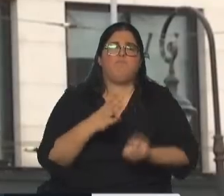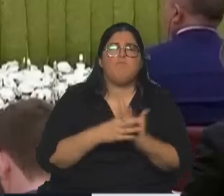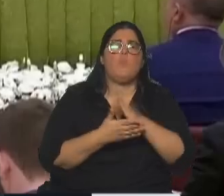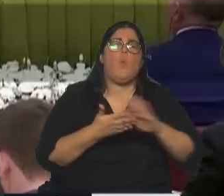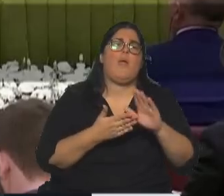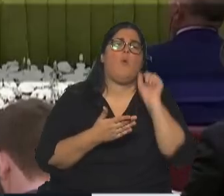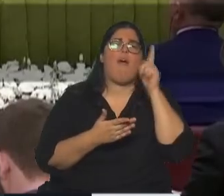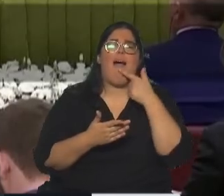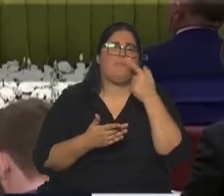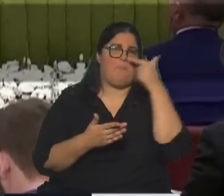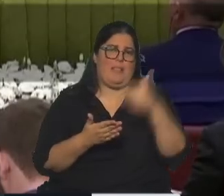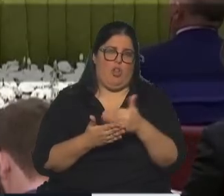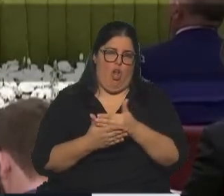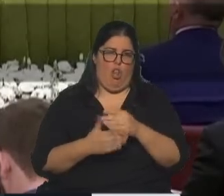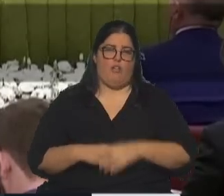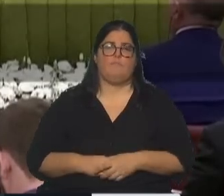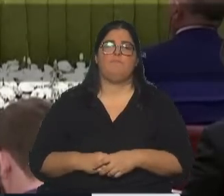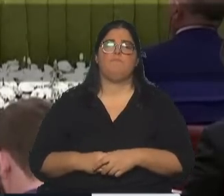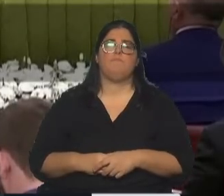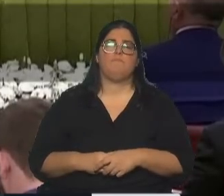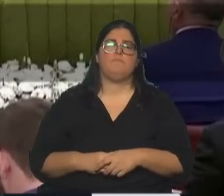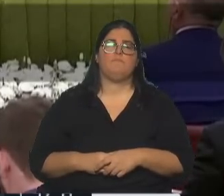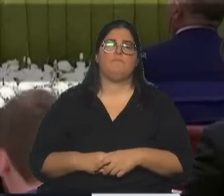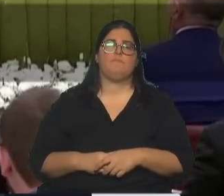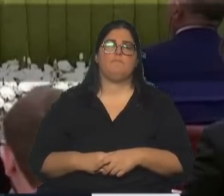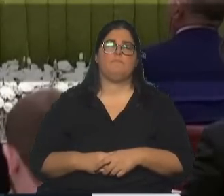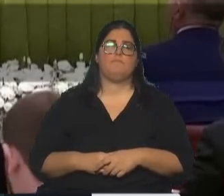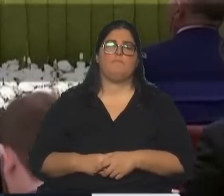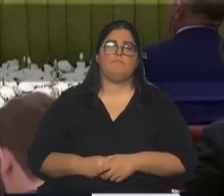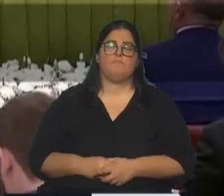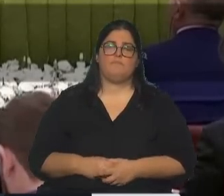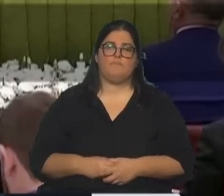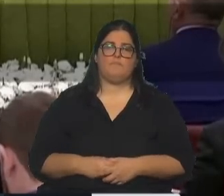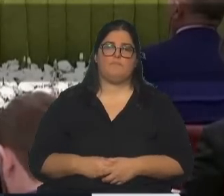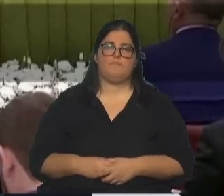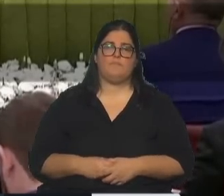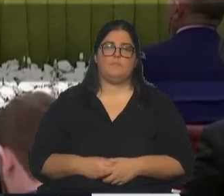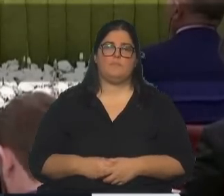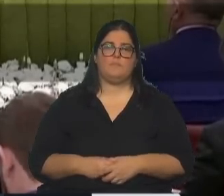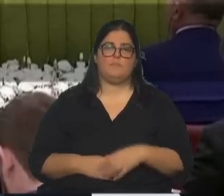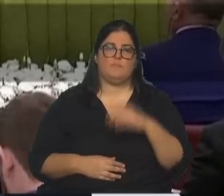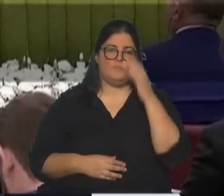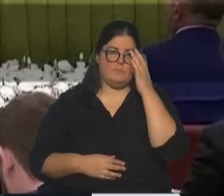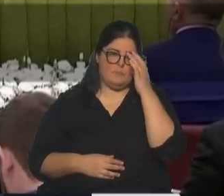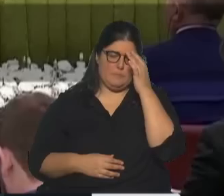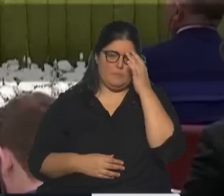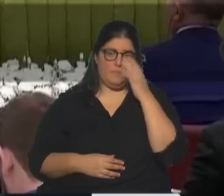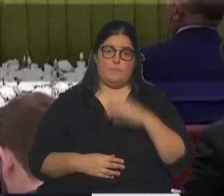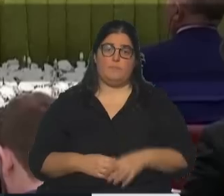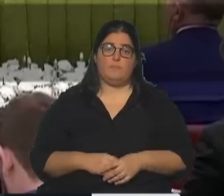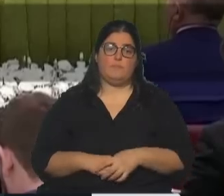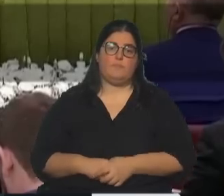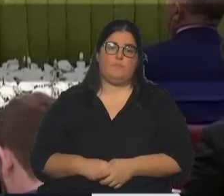iraníes. В беседе с президентом Ирана Раиси подробно обсуждали конкретные аспекты двустороннего взаимодействия